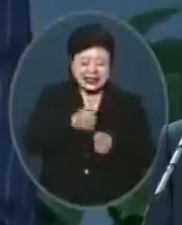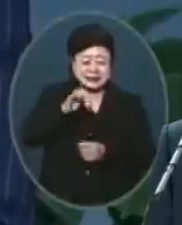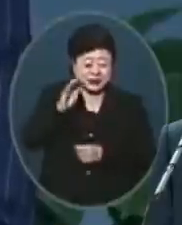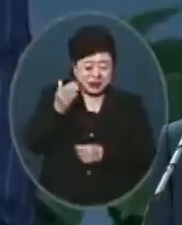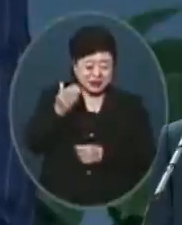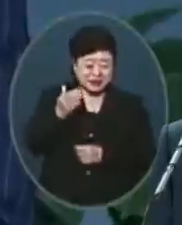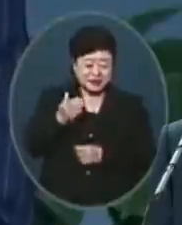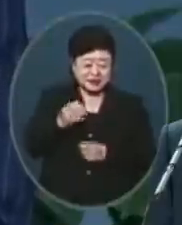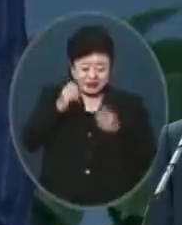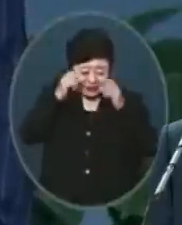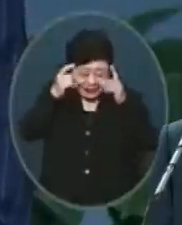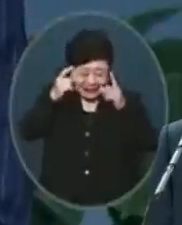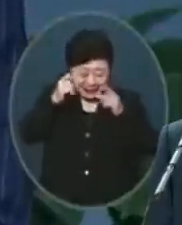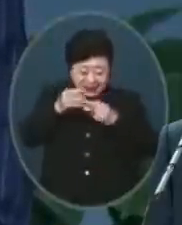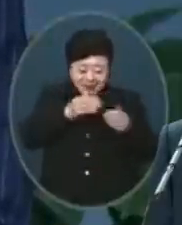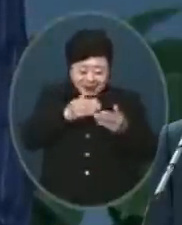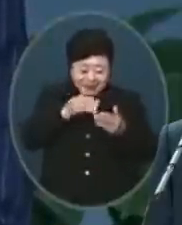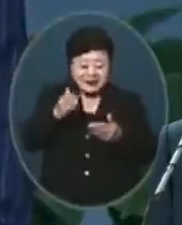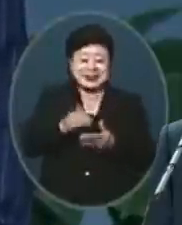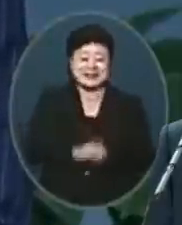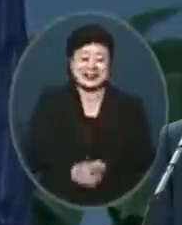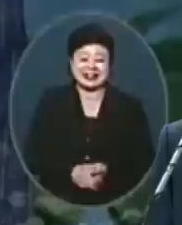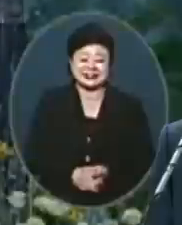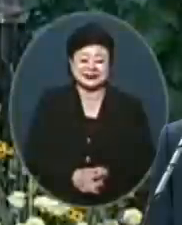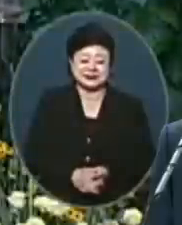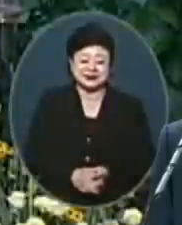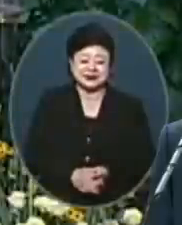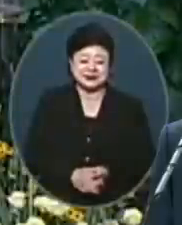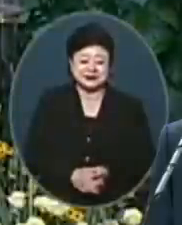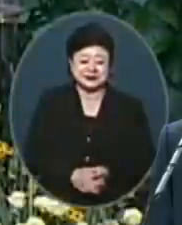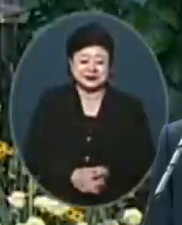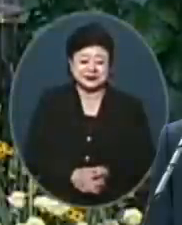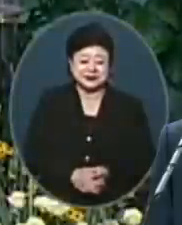것을 체험해야 되는 것입니다.